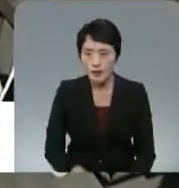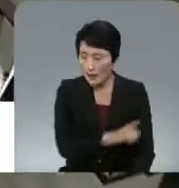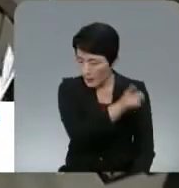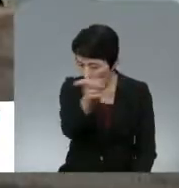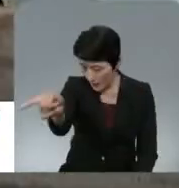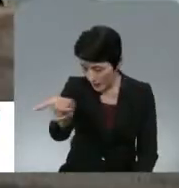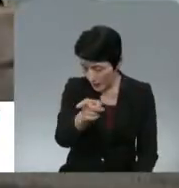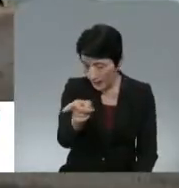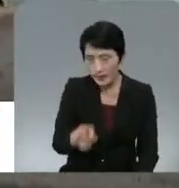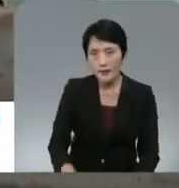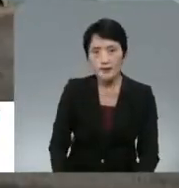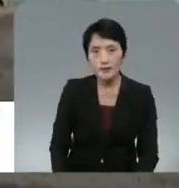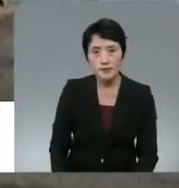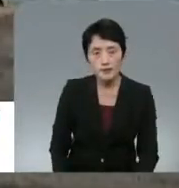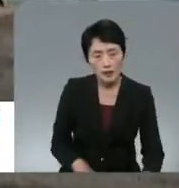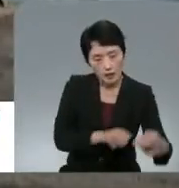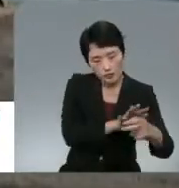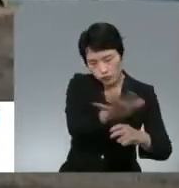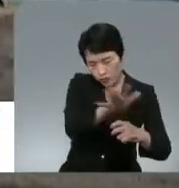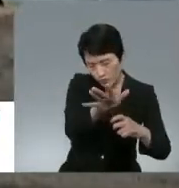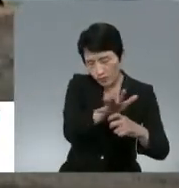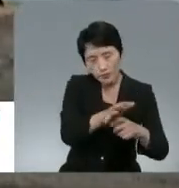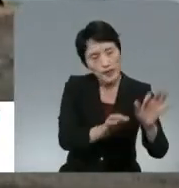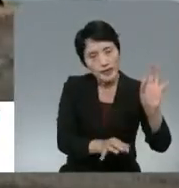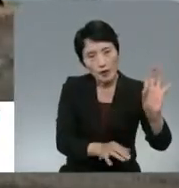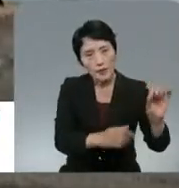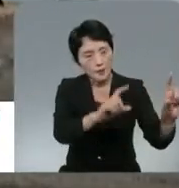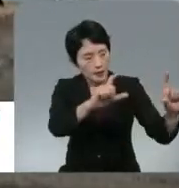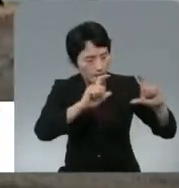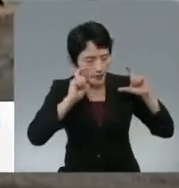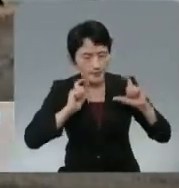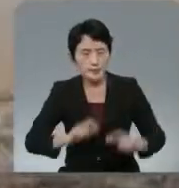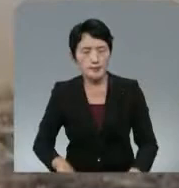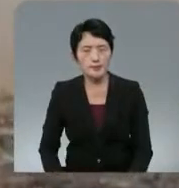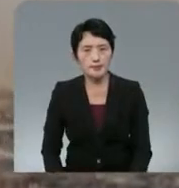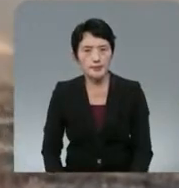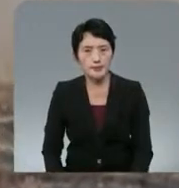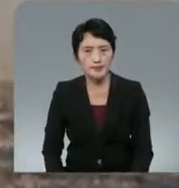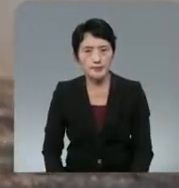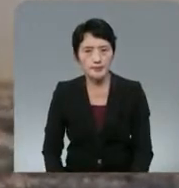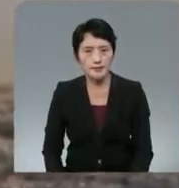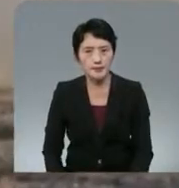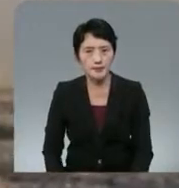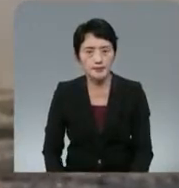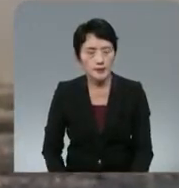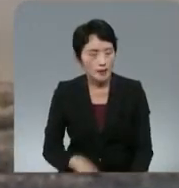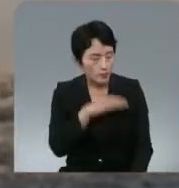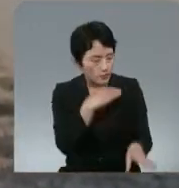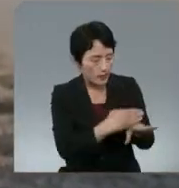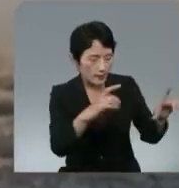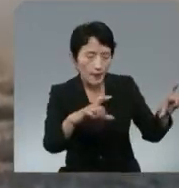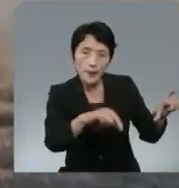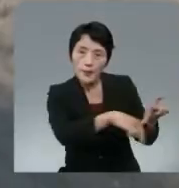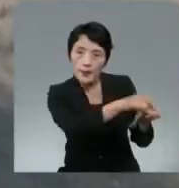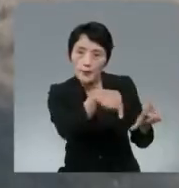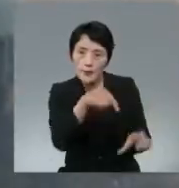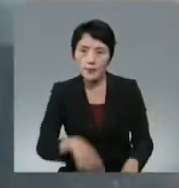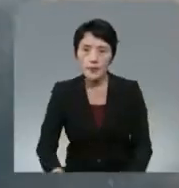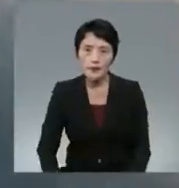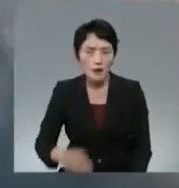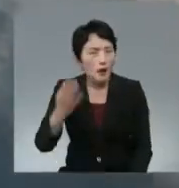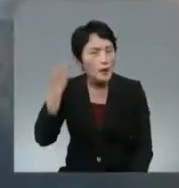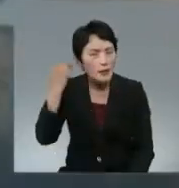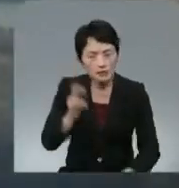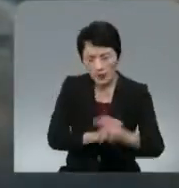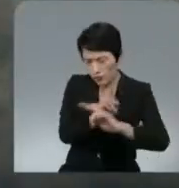нарушил межкорейское соглашение военной области 19 сентября 2018 года действие